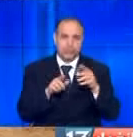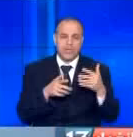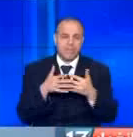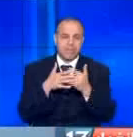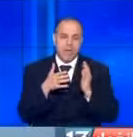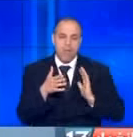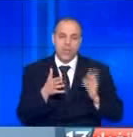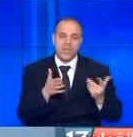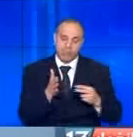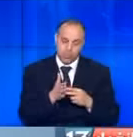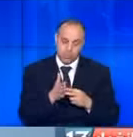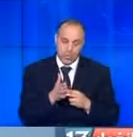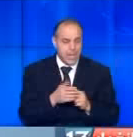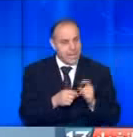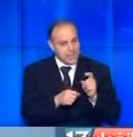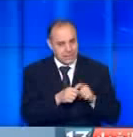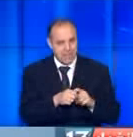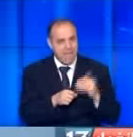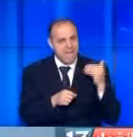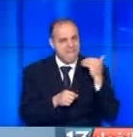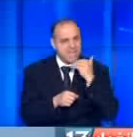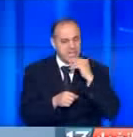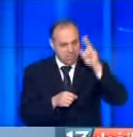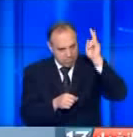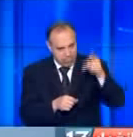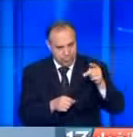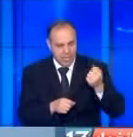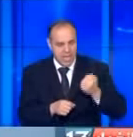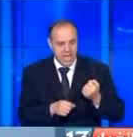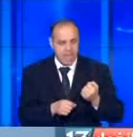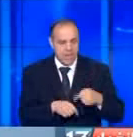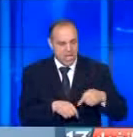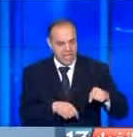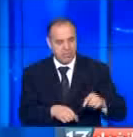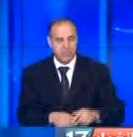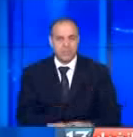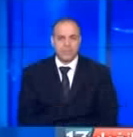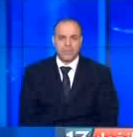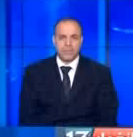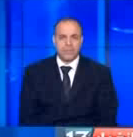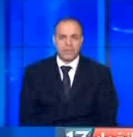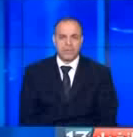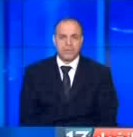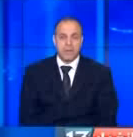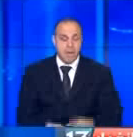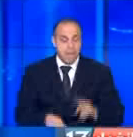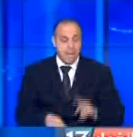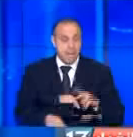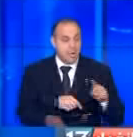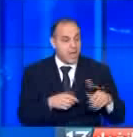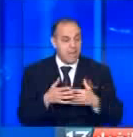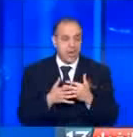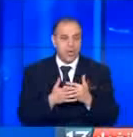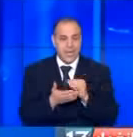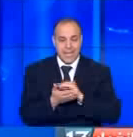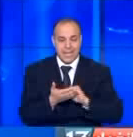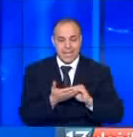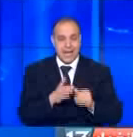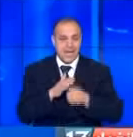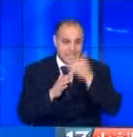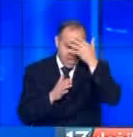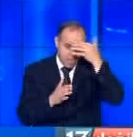والعراق، وسيمثل هذا الخيار حسب المصدر خروجا عما جرت عليه العادة في عهد إدارة باراك أوباما،